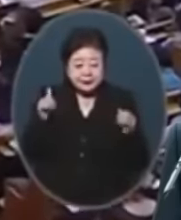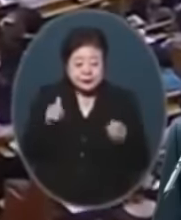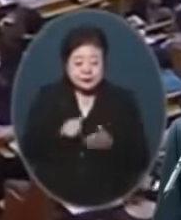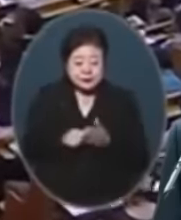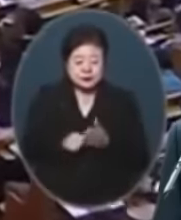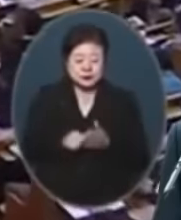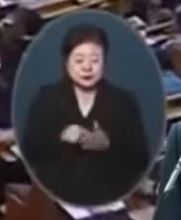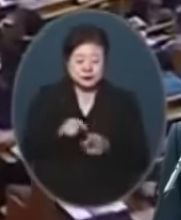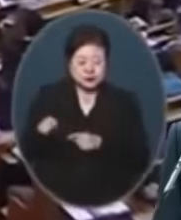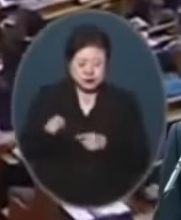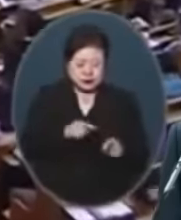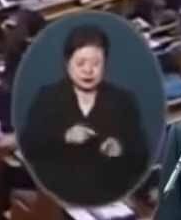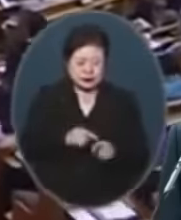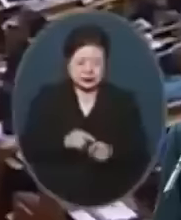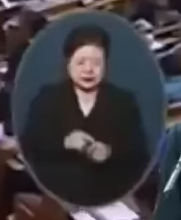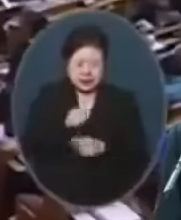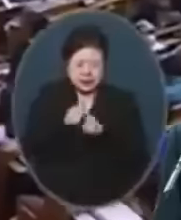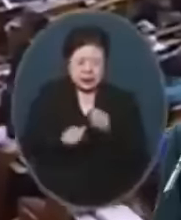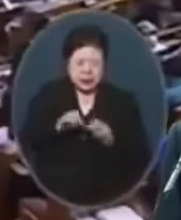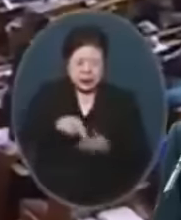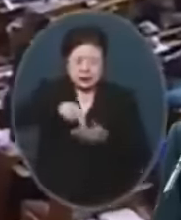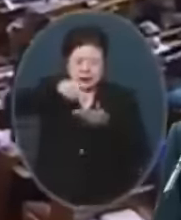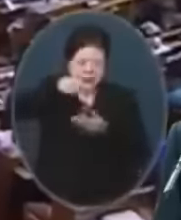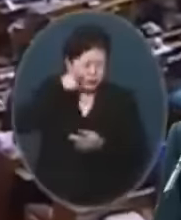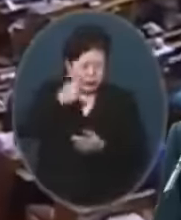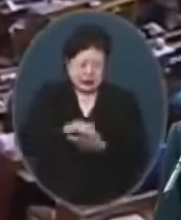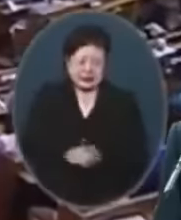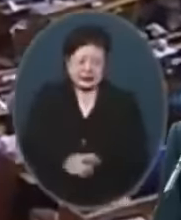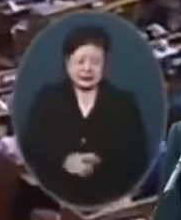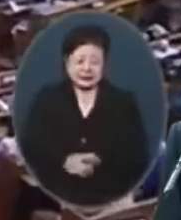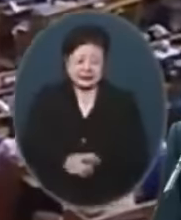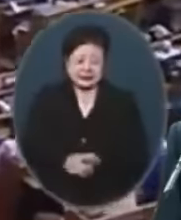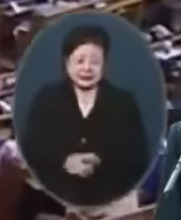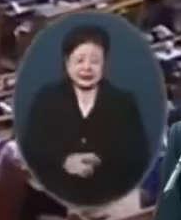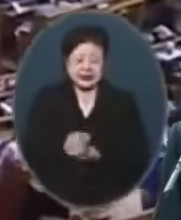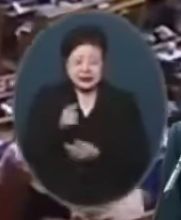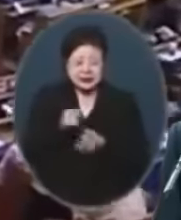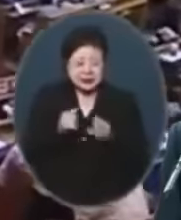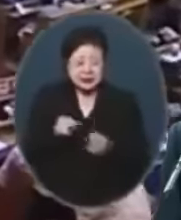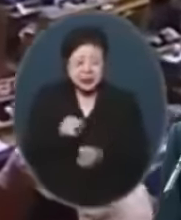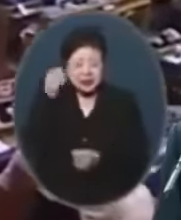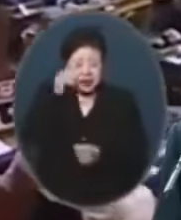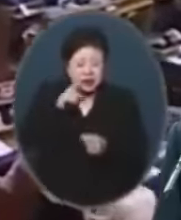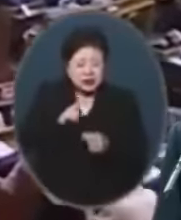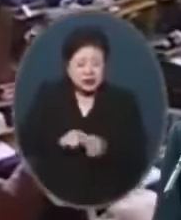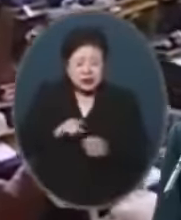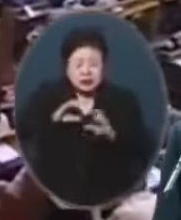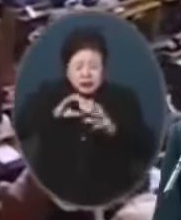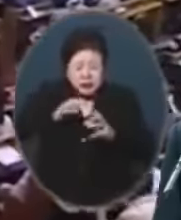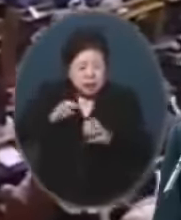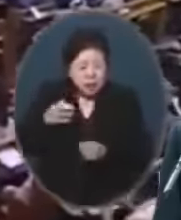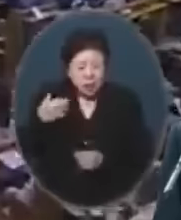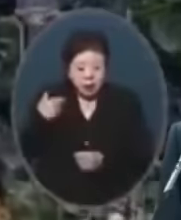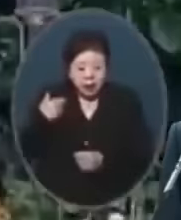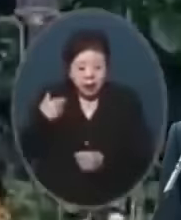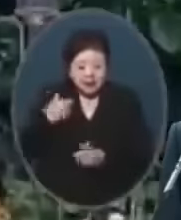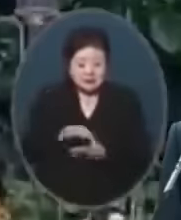유물주의자는 절대로 하늘에 들어갈 수가 없습니다. 그들은 영적인 세계를 전혀 알 수